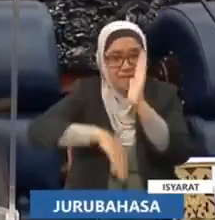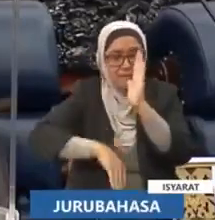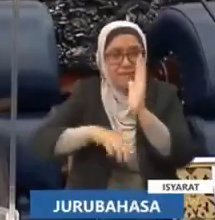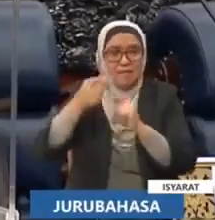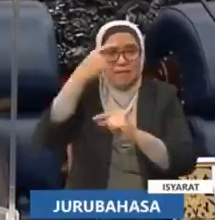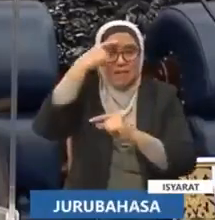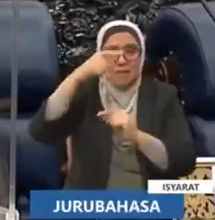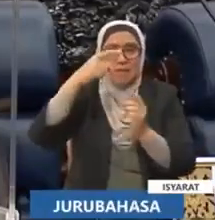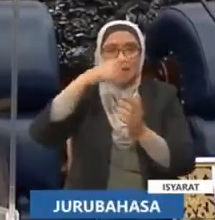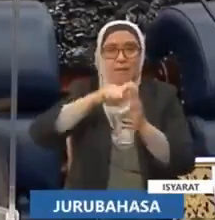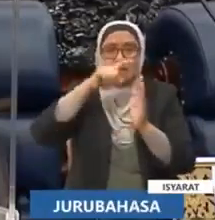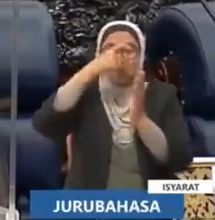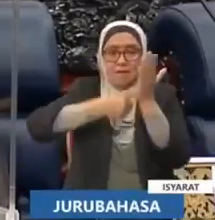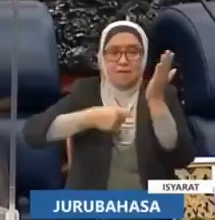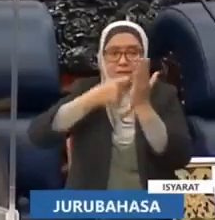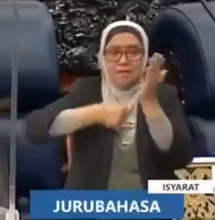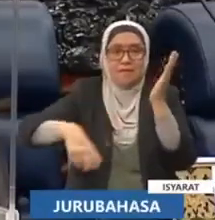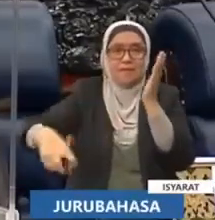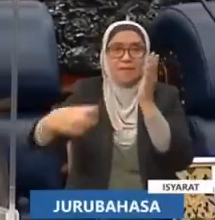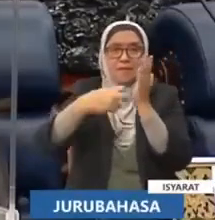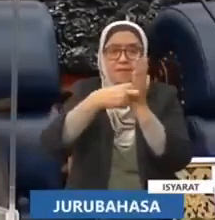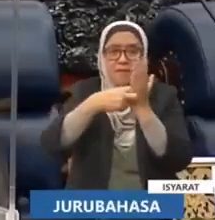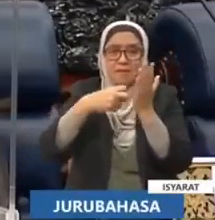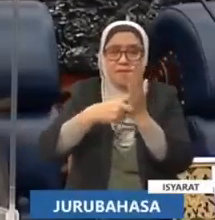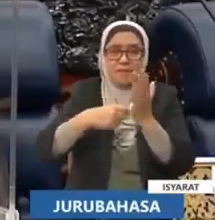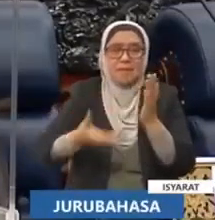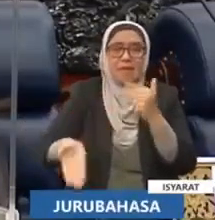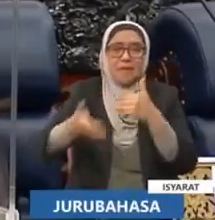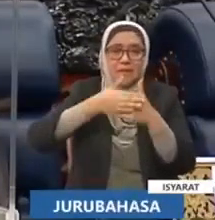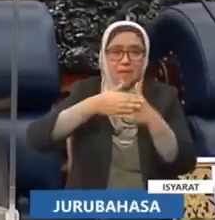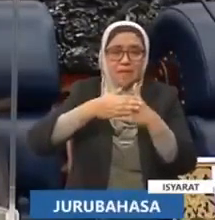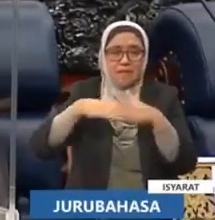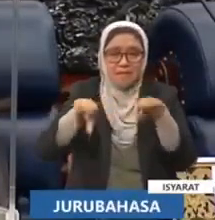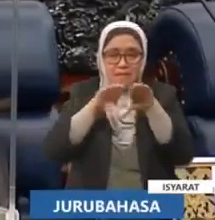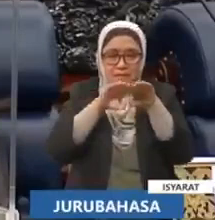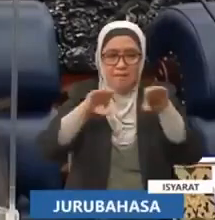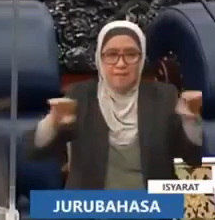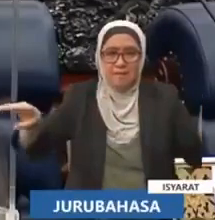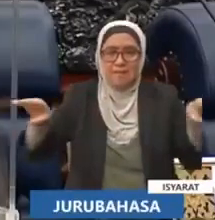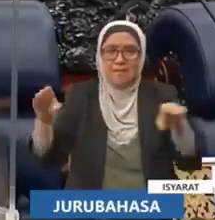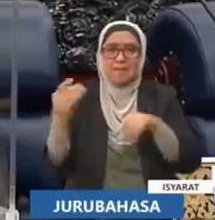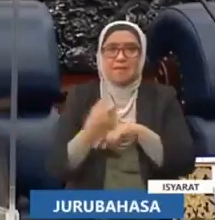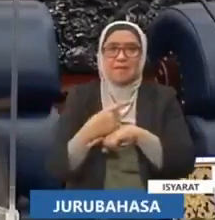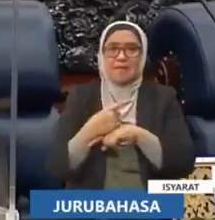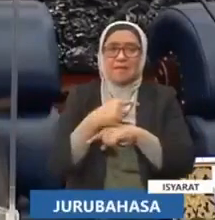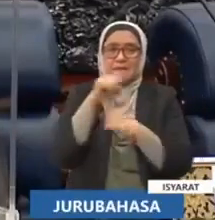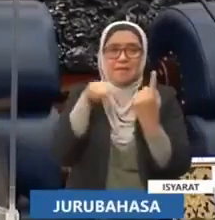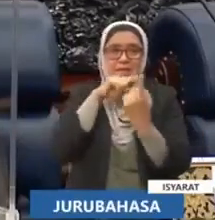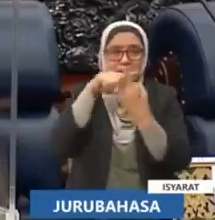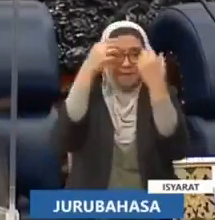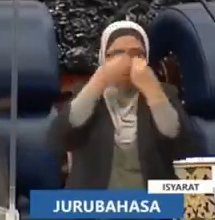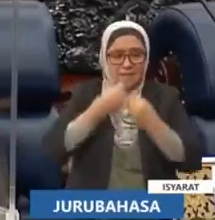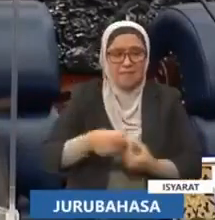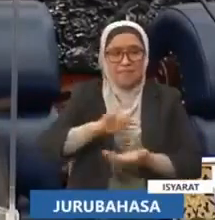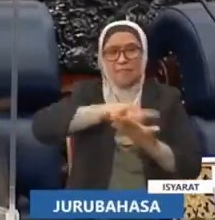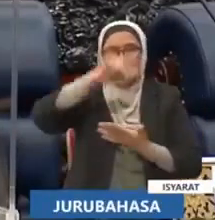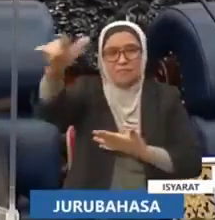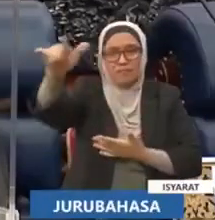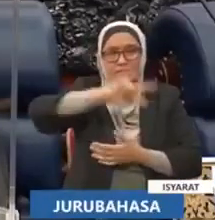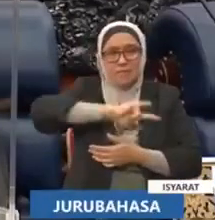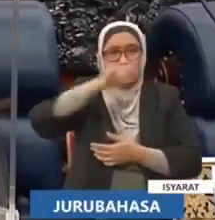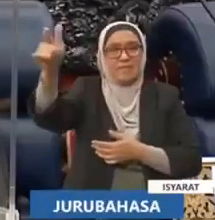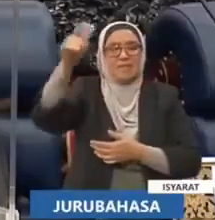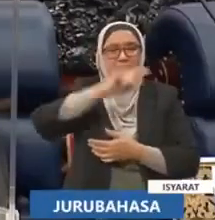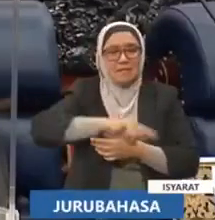laluan ke Sabah dan Sarawak dijangka akan kembali ke paras purata apabila jumlah kekerapan penerbangan beroperasi seperti biasa. Pada waktu